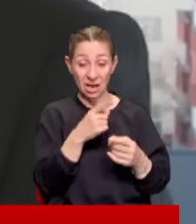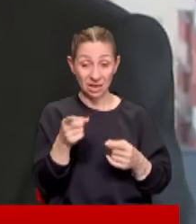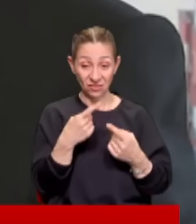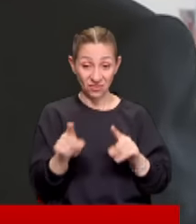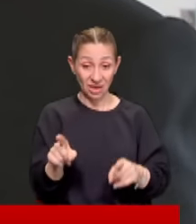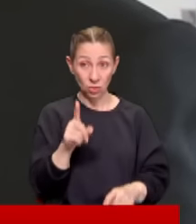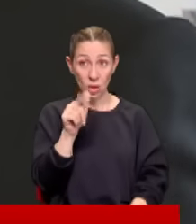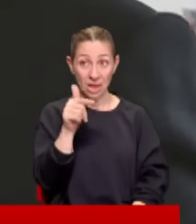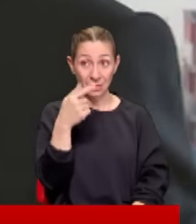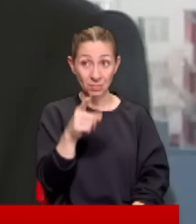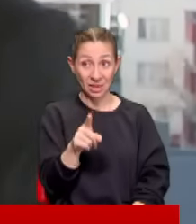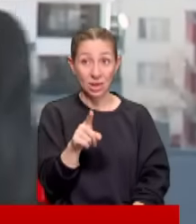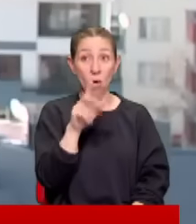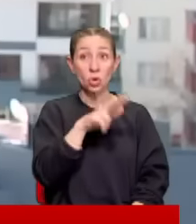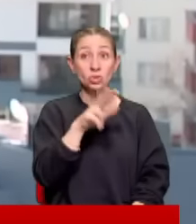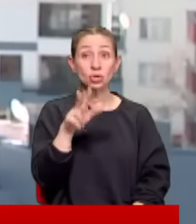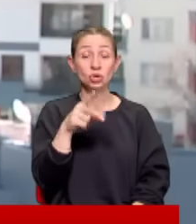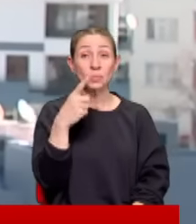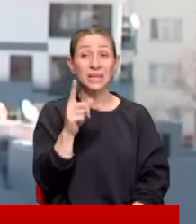bin bu arada biliyorsun. Evet.